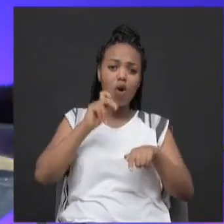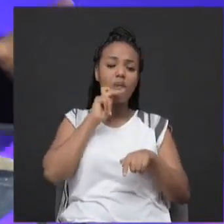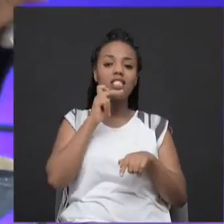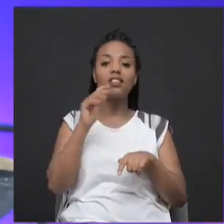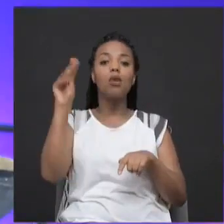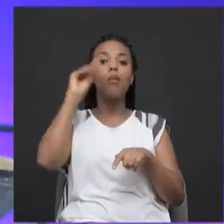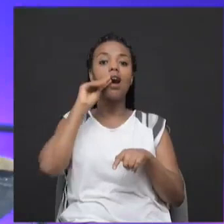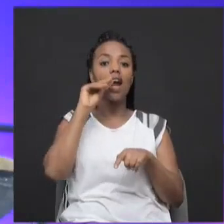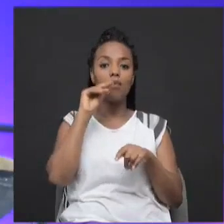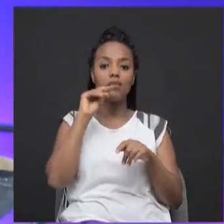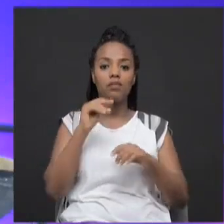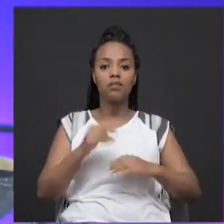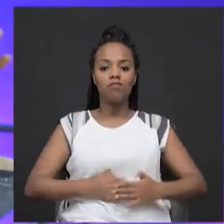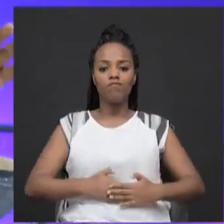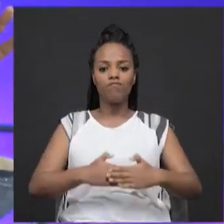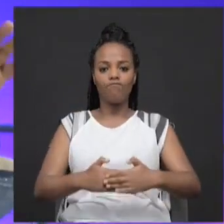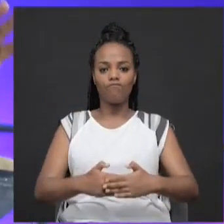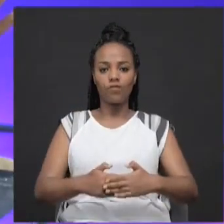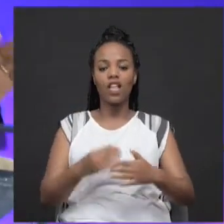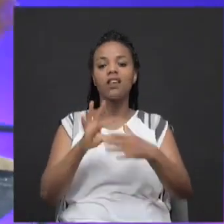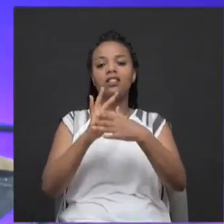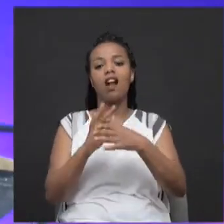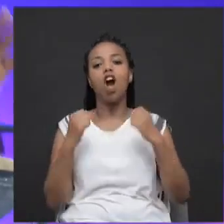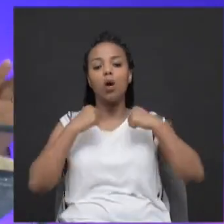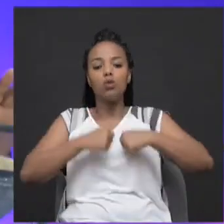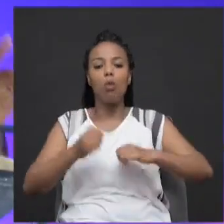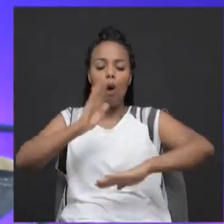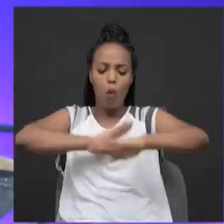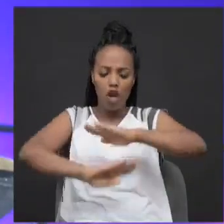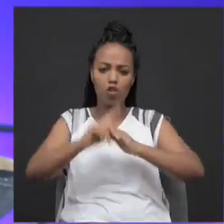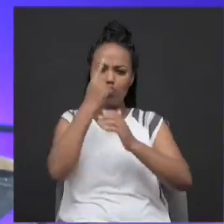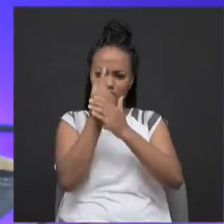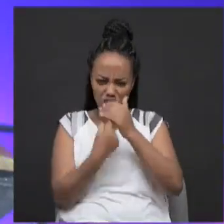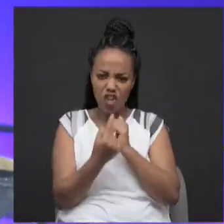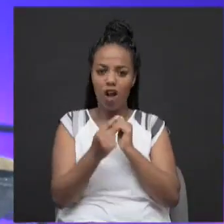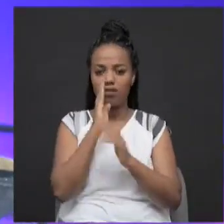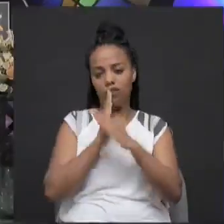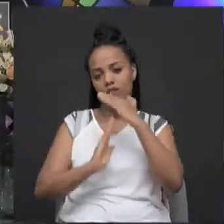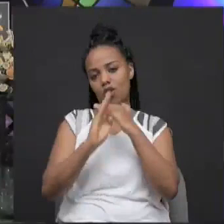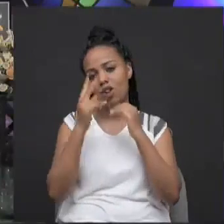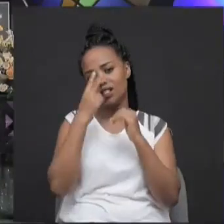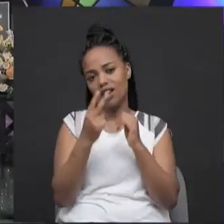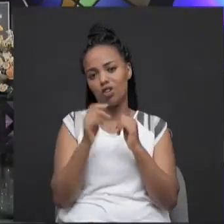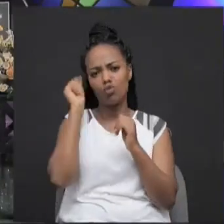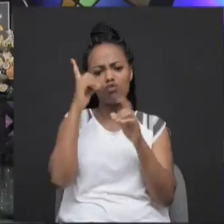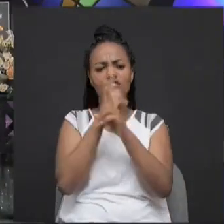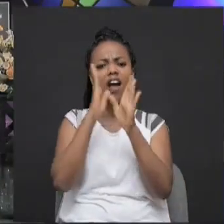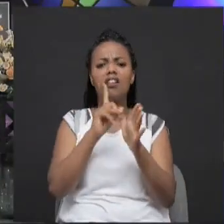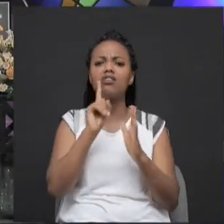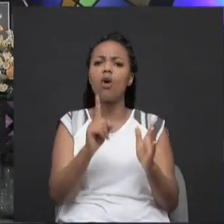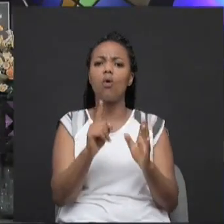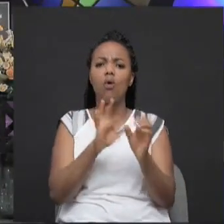ላይ በመንፈስ ቅዱስ መጸለሉና ሥጋ ለብሶ መወለዱ ብቻ ትሕትናውን ያሳያል። ፈጣሪ ነው መለኮት